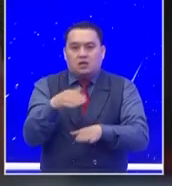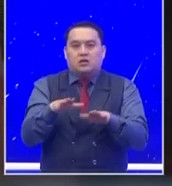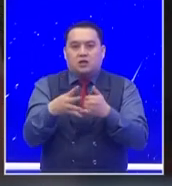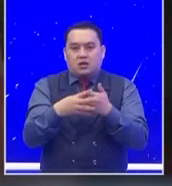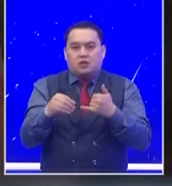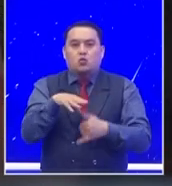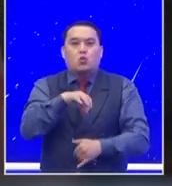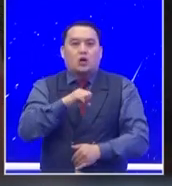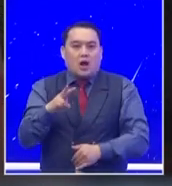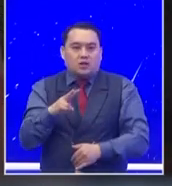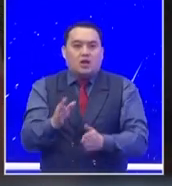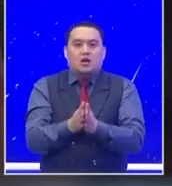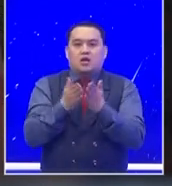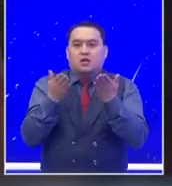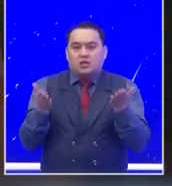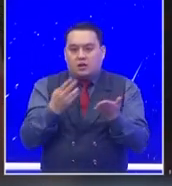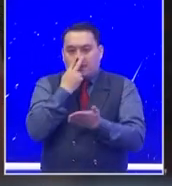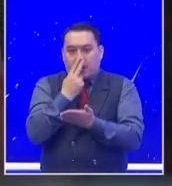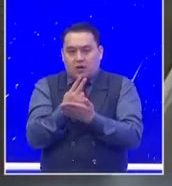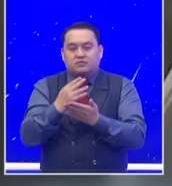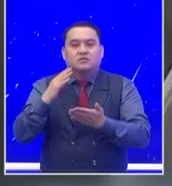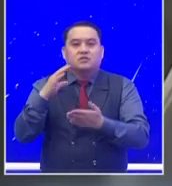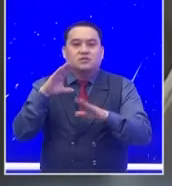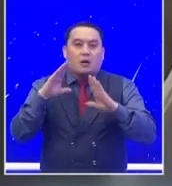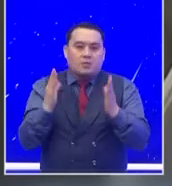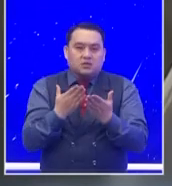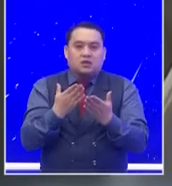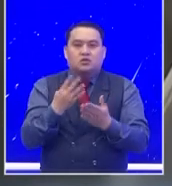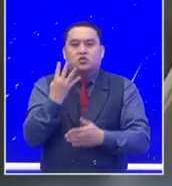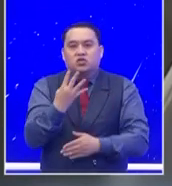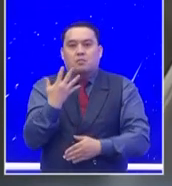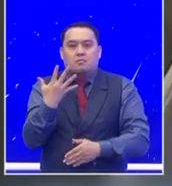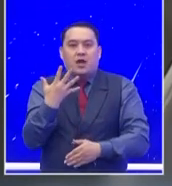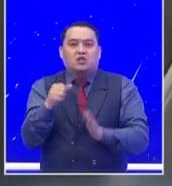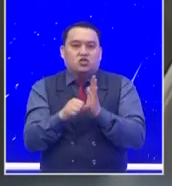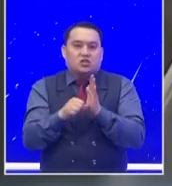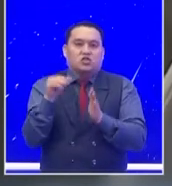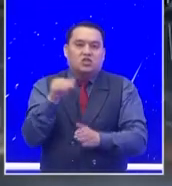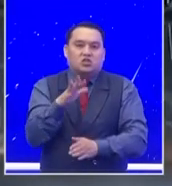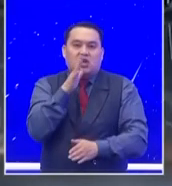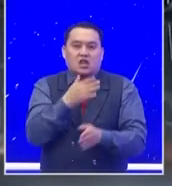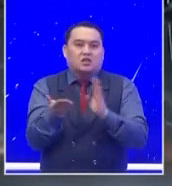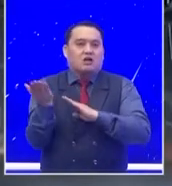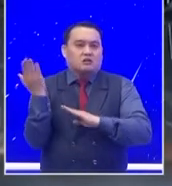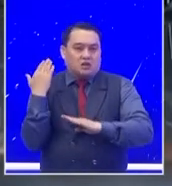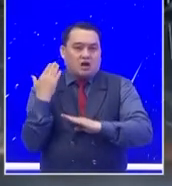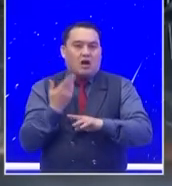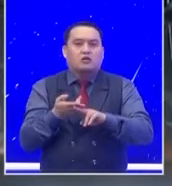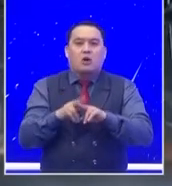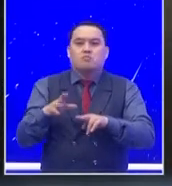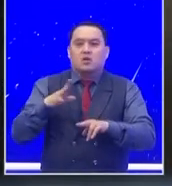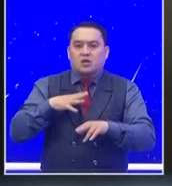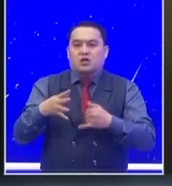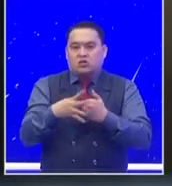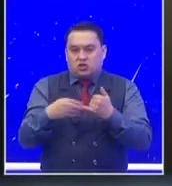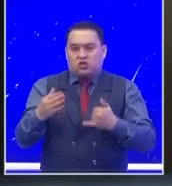землях тура на книги а вместо зафиксированные событие которые происходили четыре пять шесть тысяч лет назад все это было на